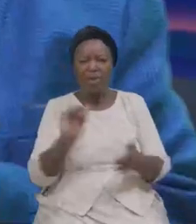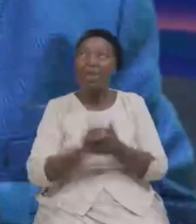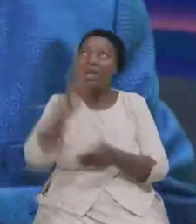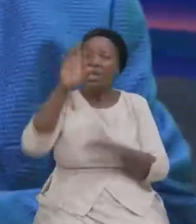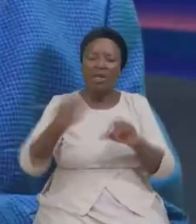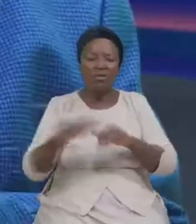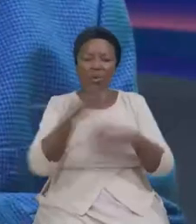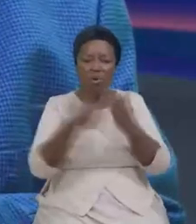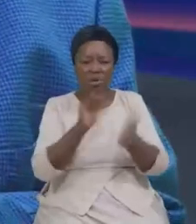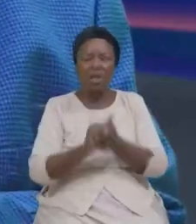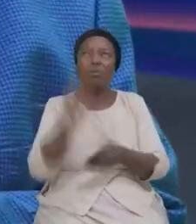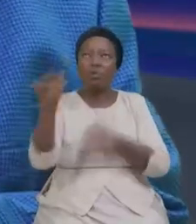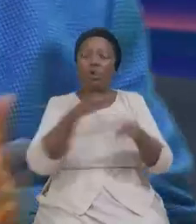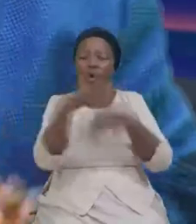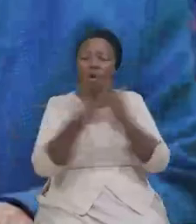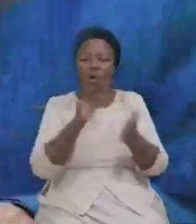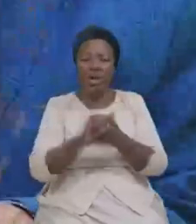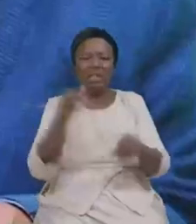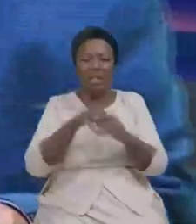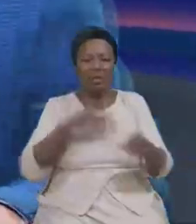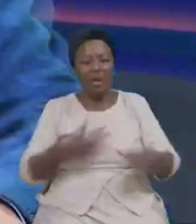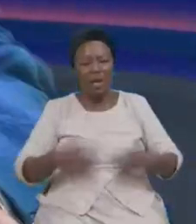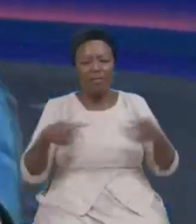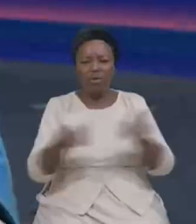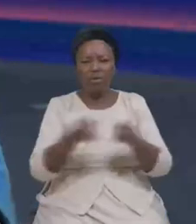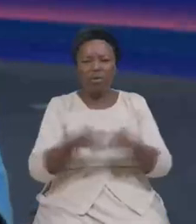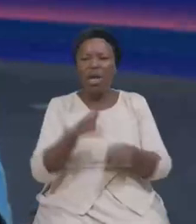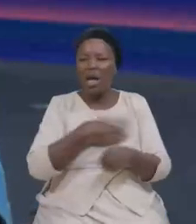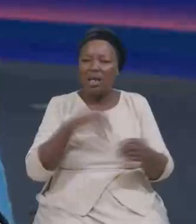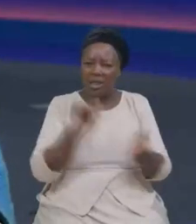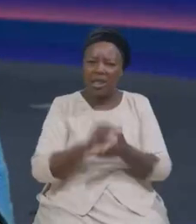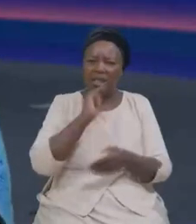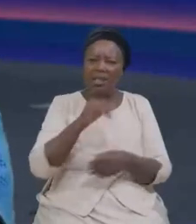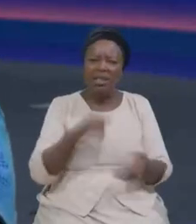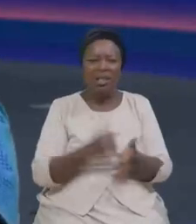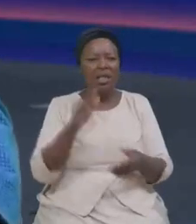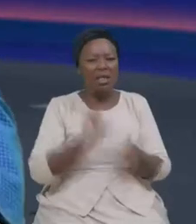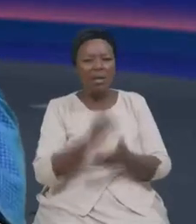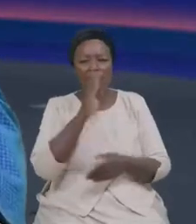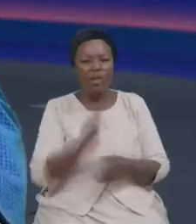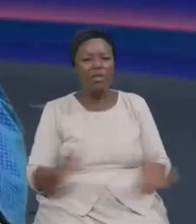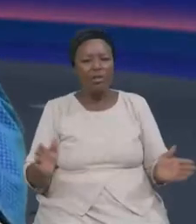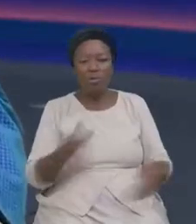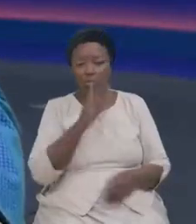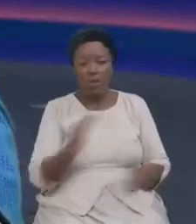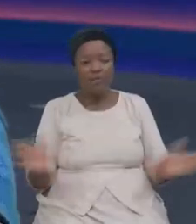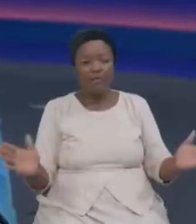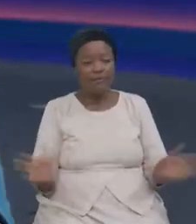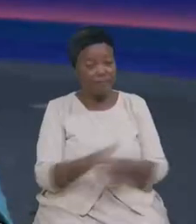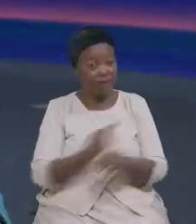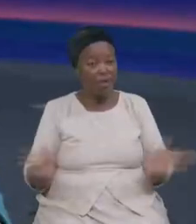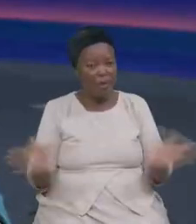peut faire dans ma vie? Oui, j'ai la conviction. Oui, tu as la conviction. Et il y a la pleine conviction que ce qu'il promet, il